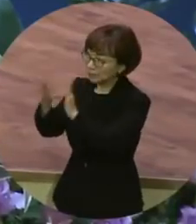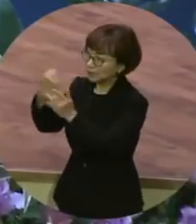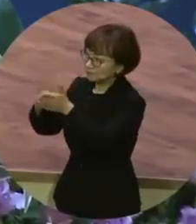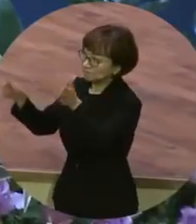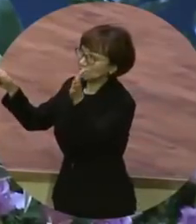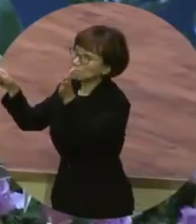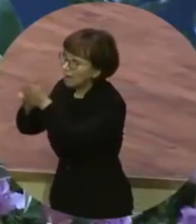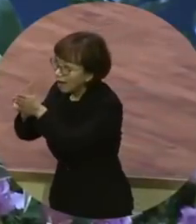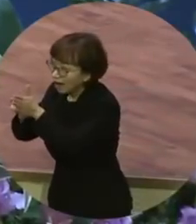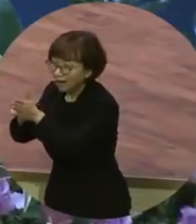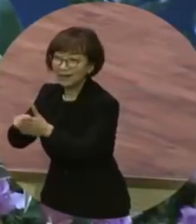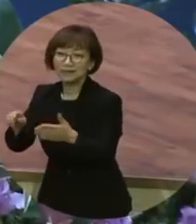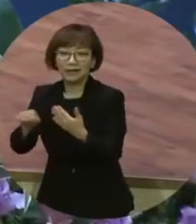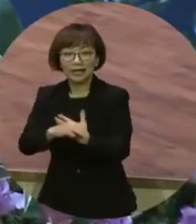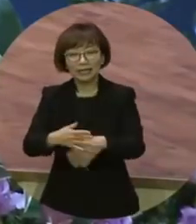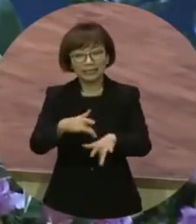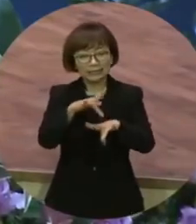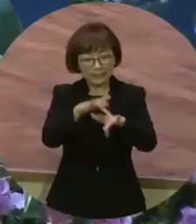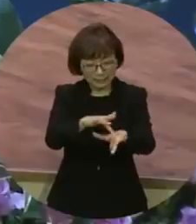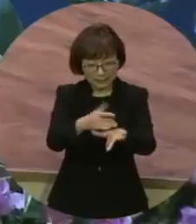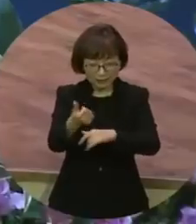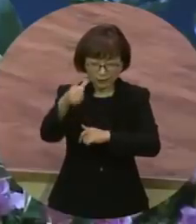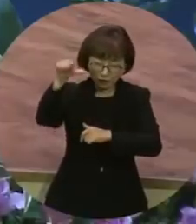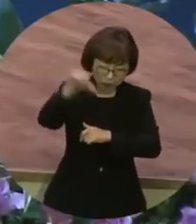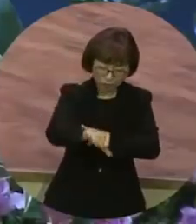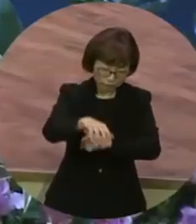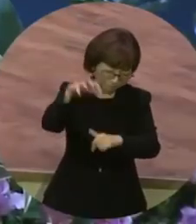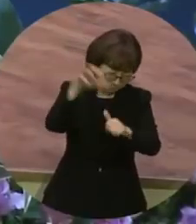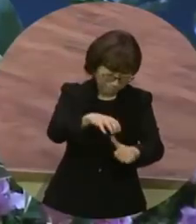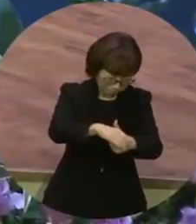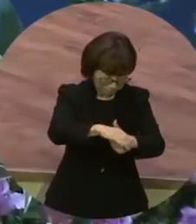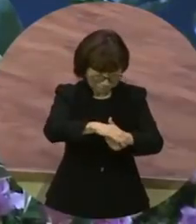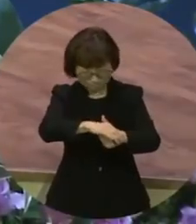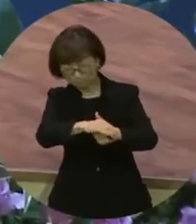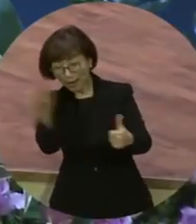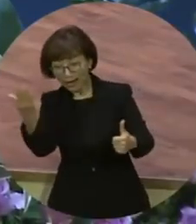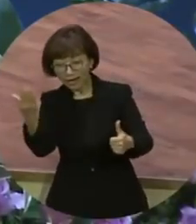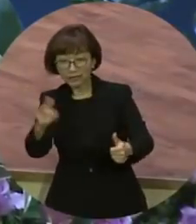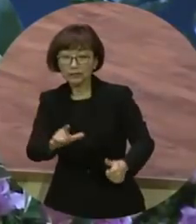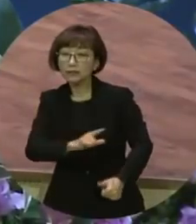운명에서 빠져나오는 그 유일한 이름이 예수 그리스도라는 것은 바울은 알고 있었습니다.